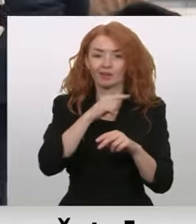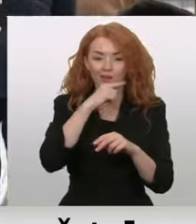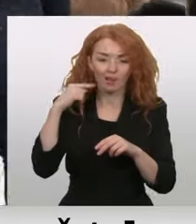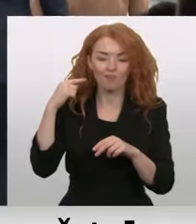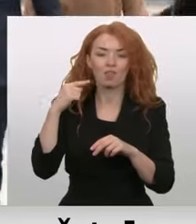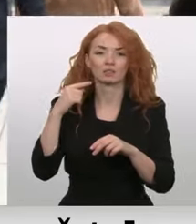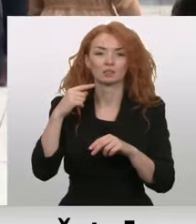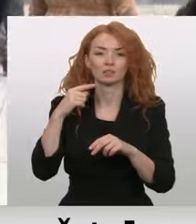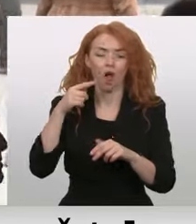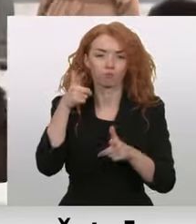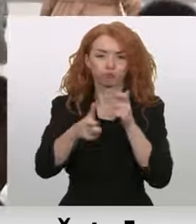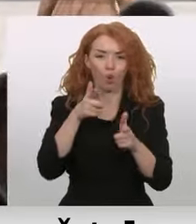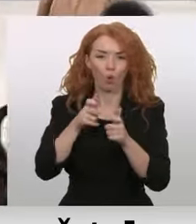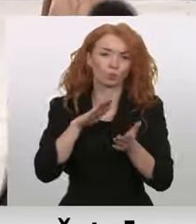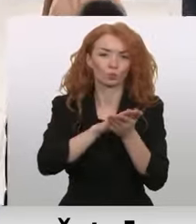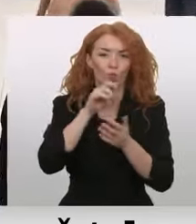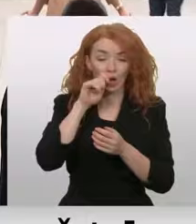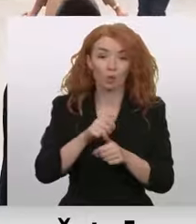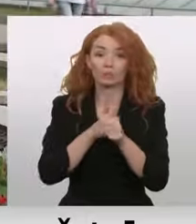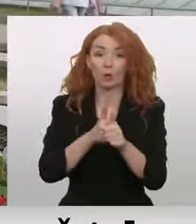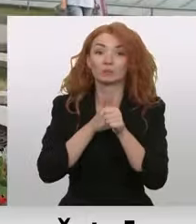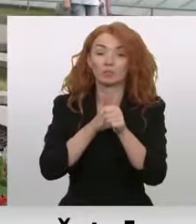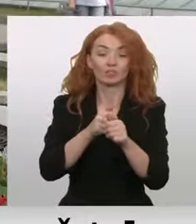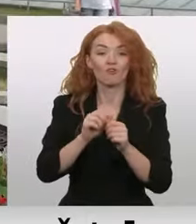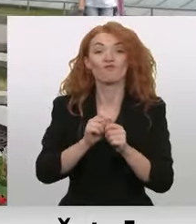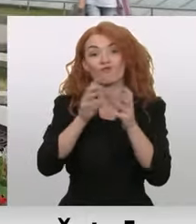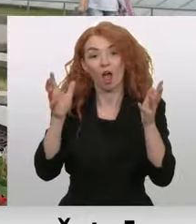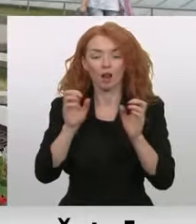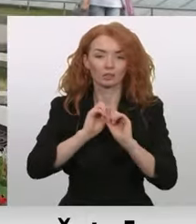Krievijas apšaudes. Tam sekosim līdzi un vairāk vēstīsim panorāmā. Anda?